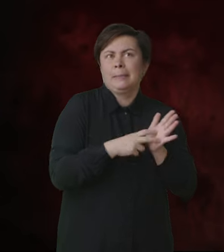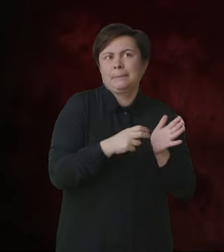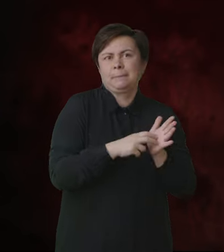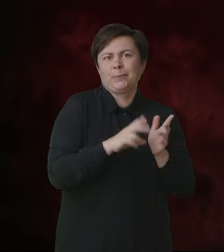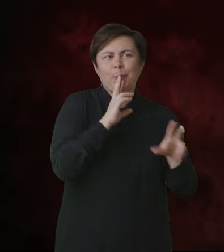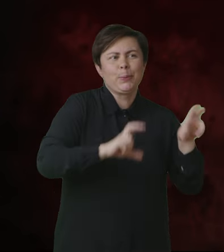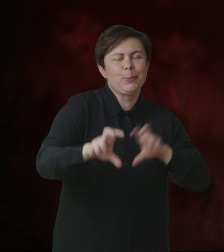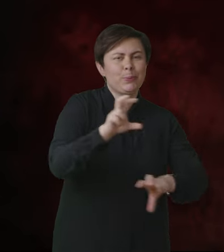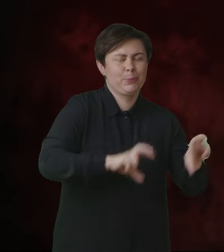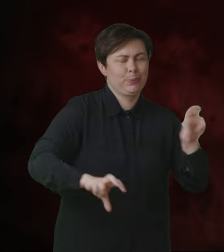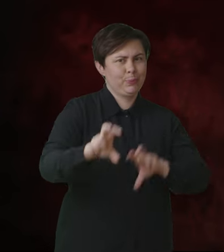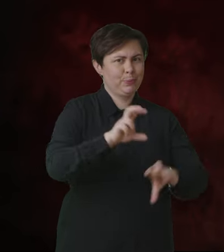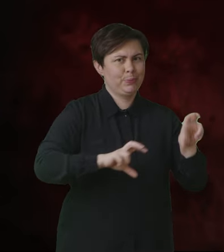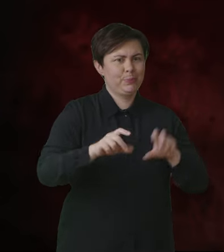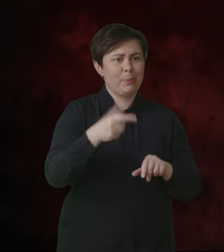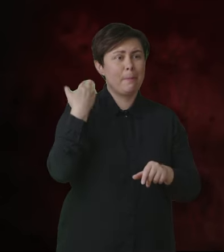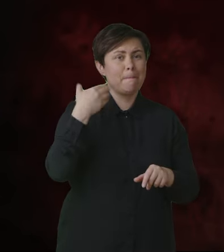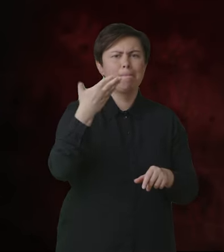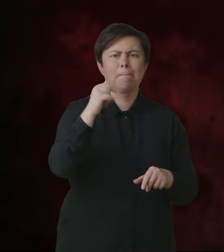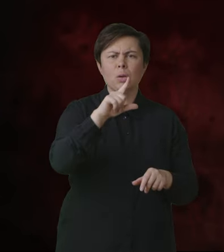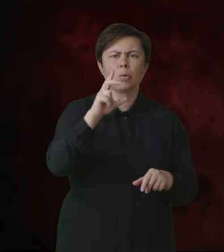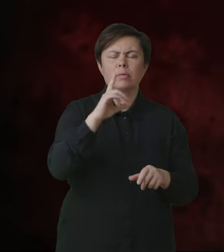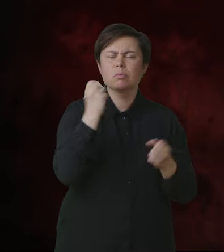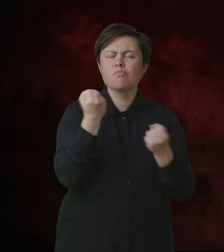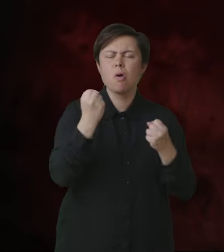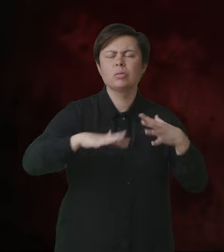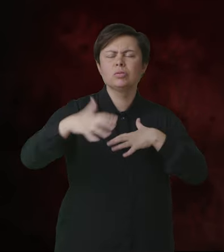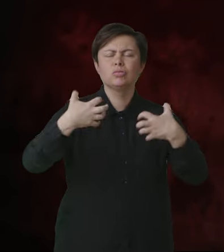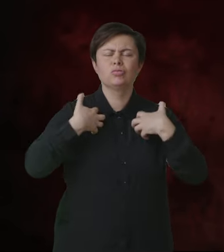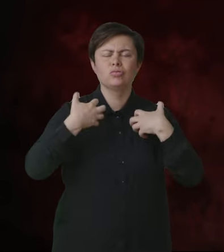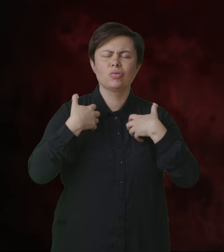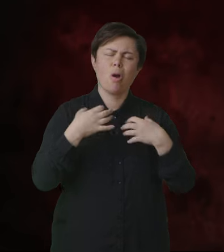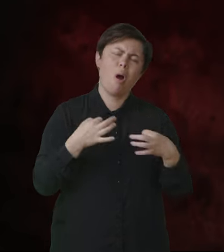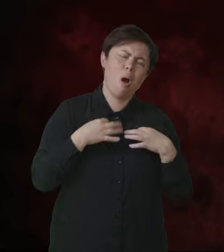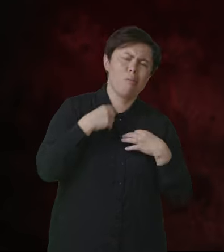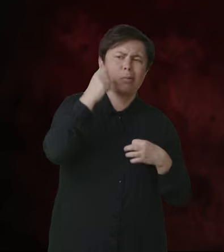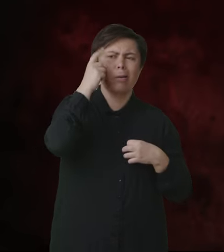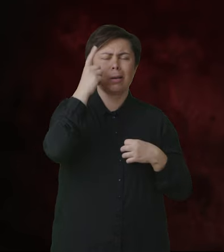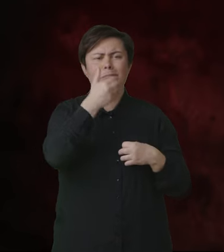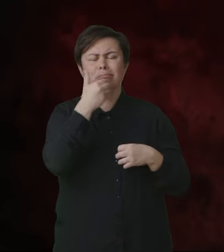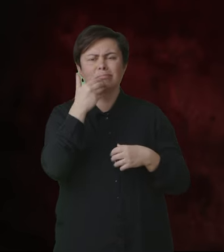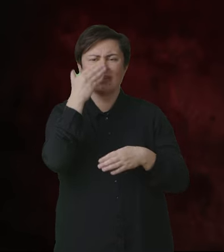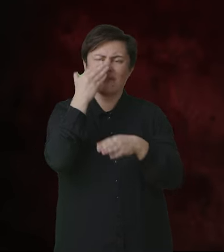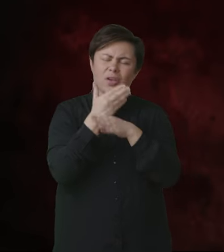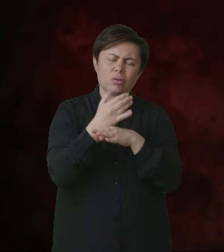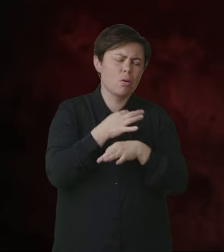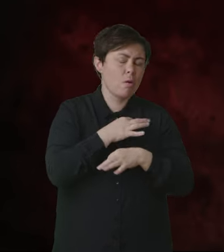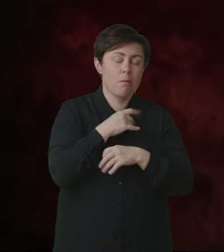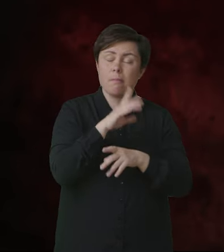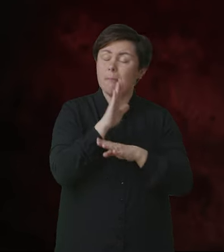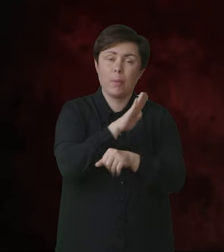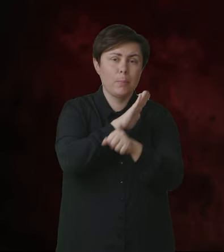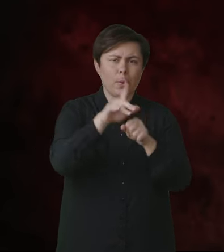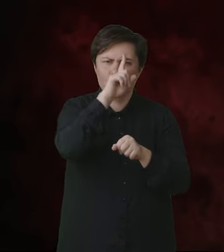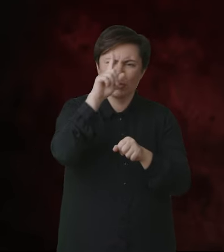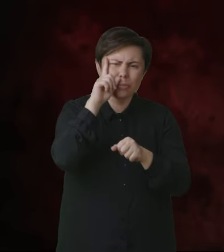ruchu, że Miłkowice tętniło życiem, o której porze by się nie wychodziło na ulicę. Pełno było